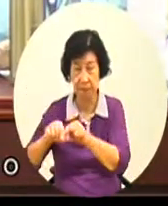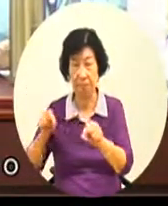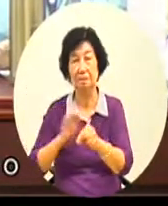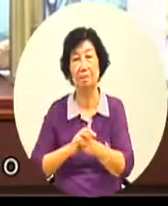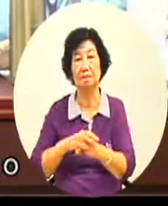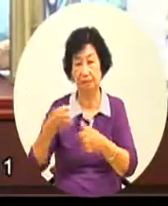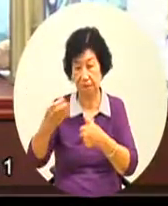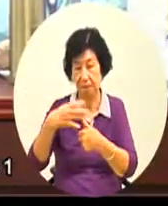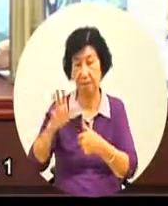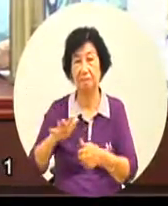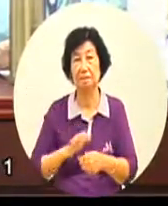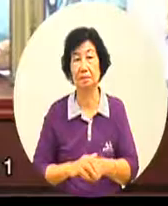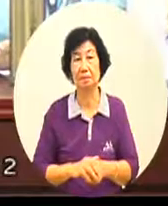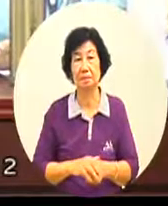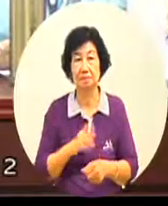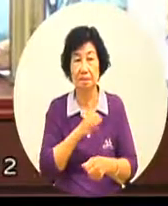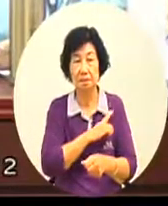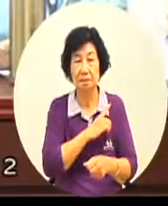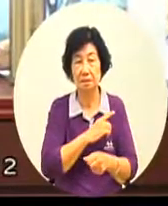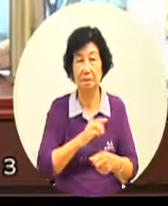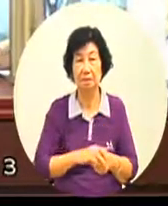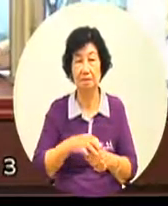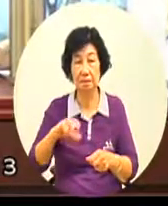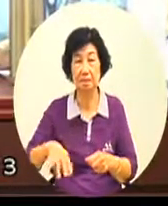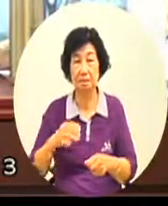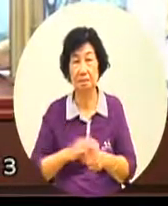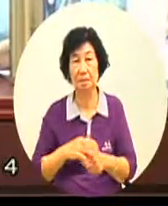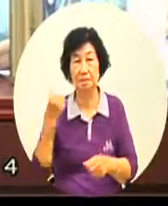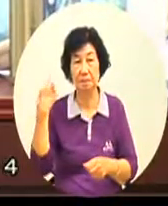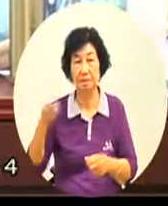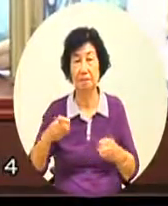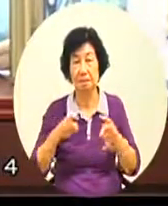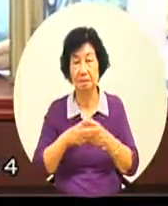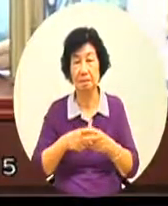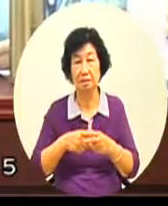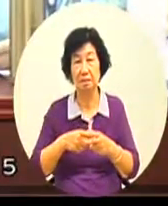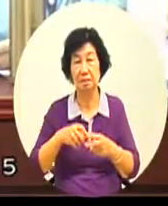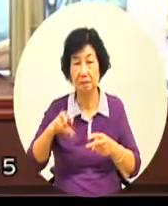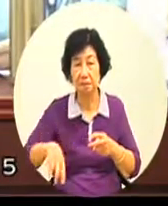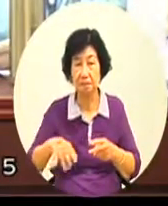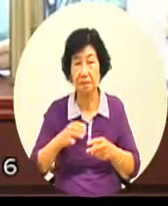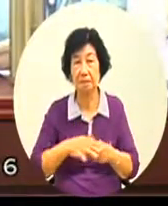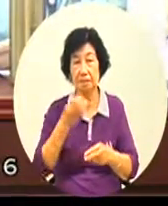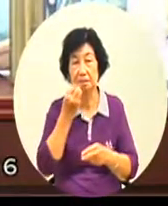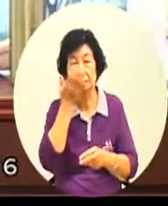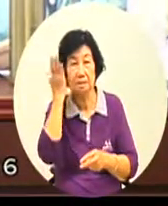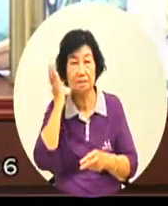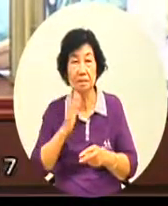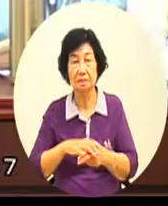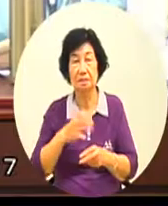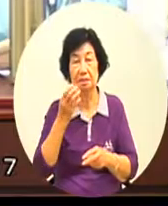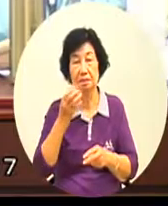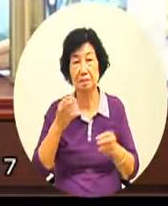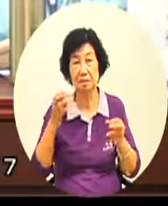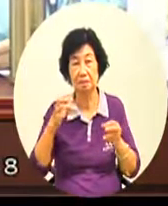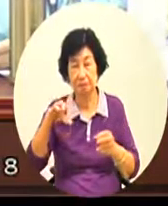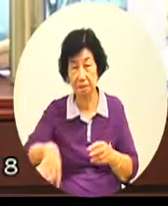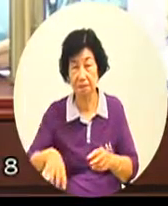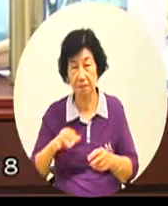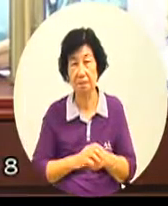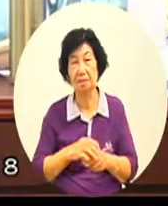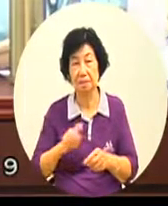罚？ 你这几个局处，新工处还有观光局，好，我们会去做检查，我们去了解。 数据如